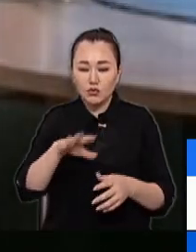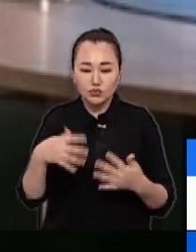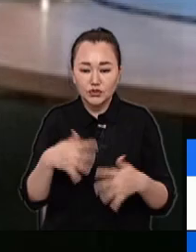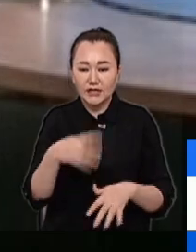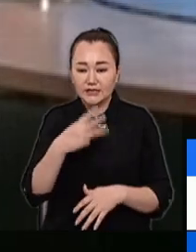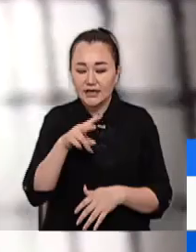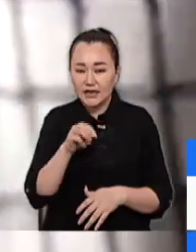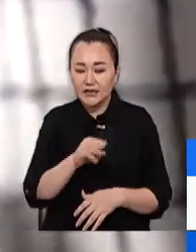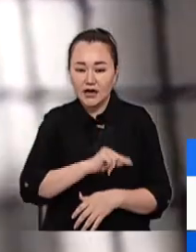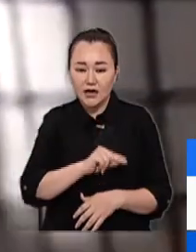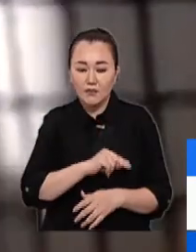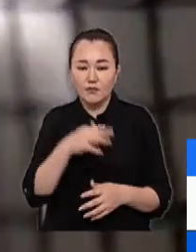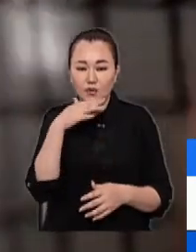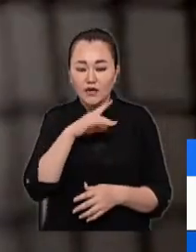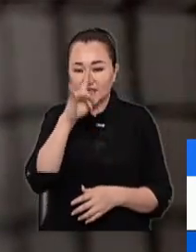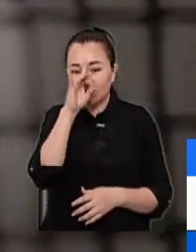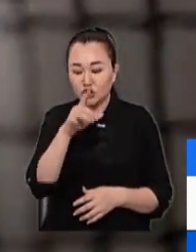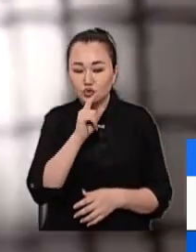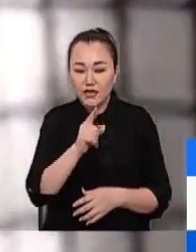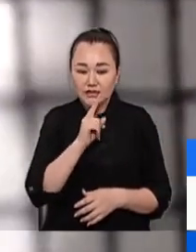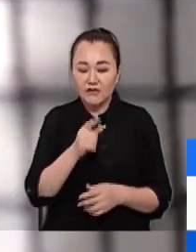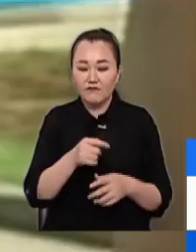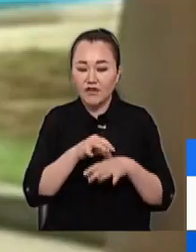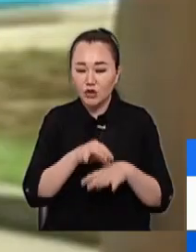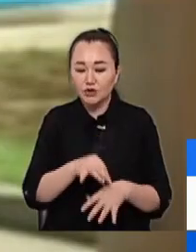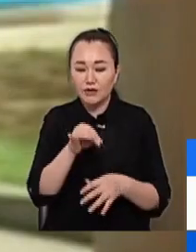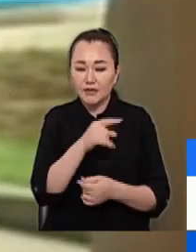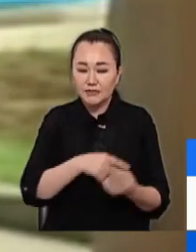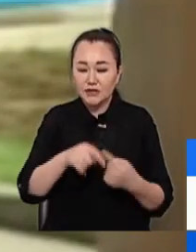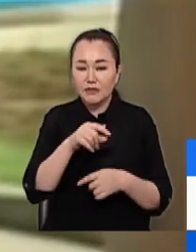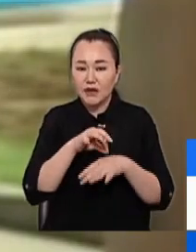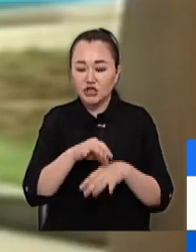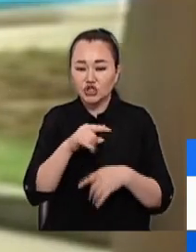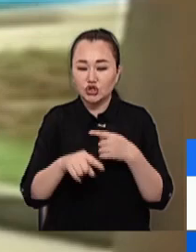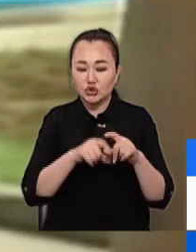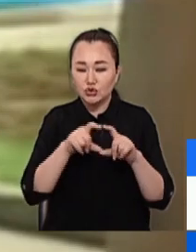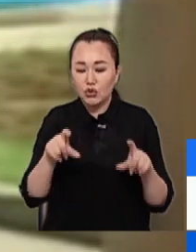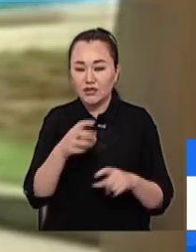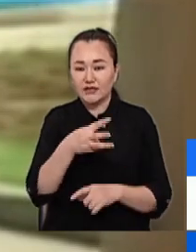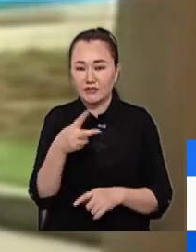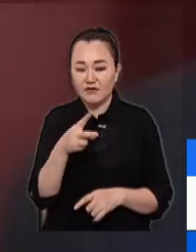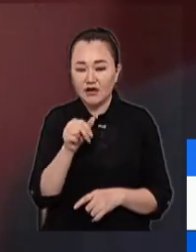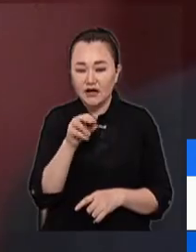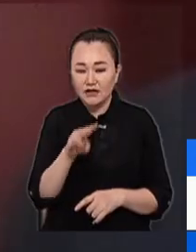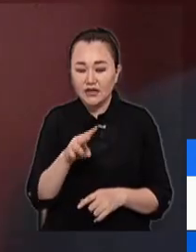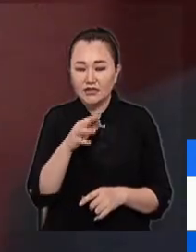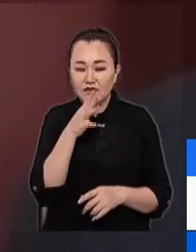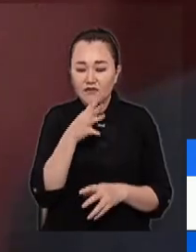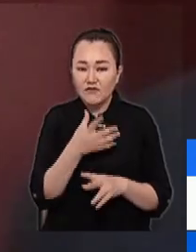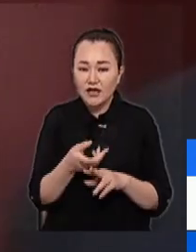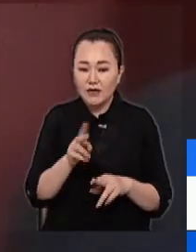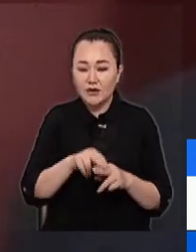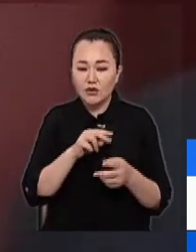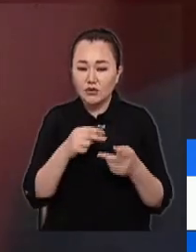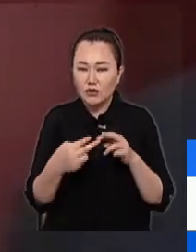лет. Многие известные журналисты, ведущие и бизнесмены прошли через школу 31-го канала. За это время